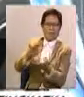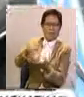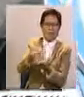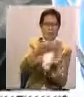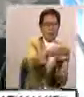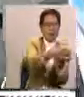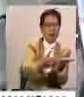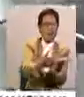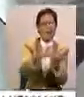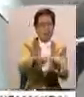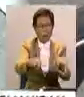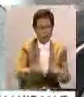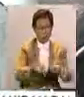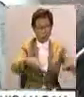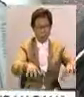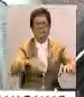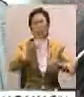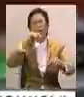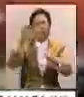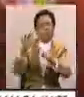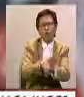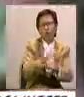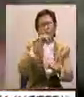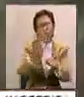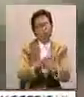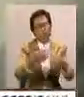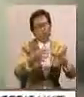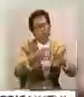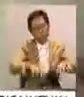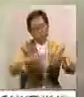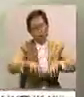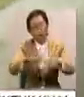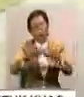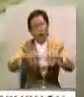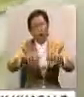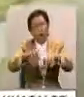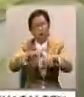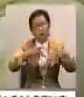pembahagian kawasan yang mungkin menyumbang kepada kekurangan bekalan telur di pasaran baru-baru ini.